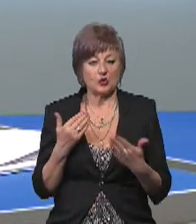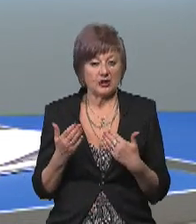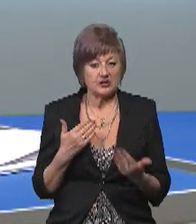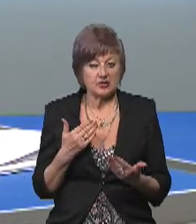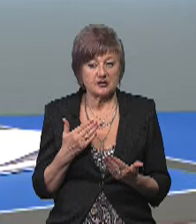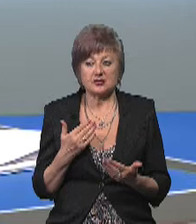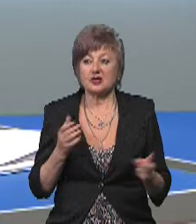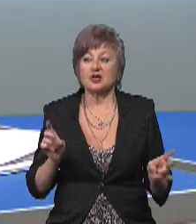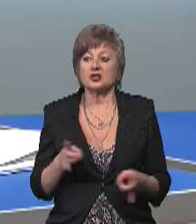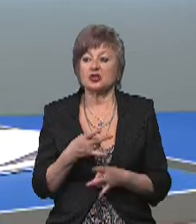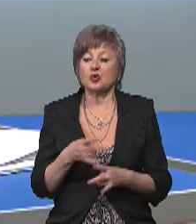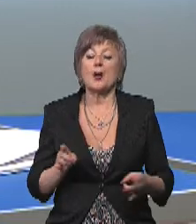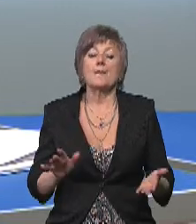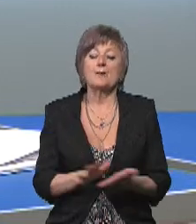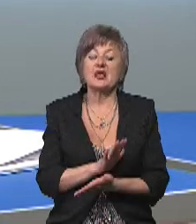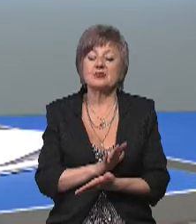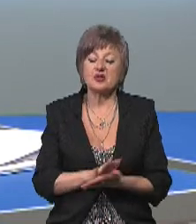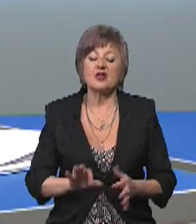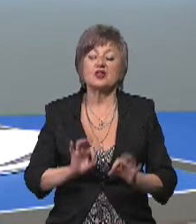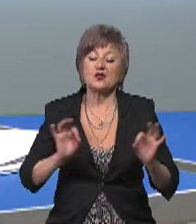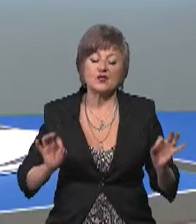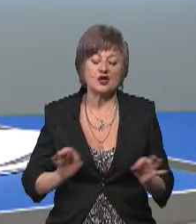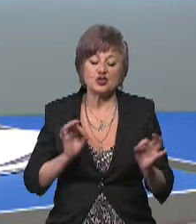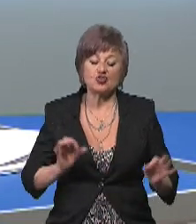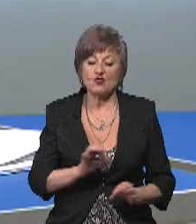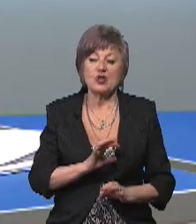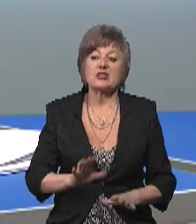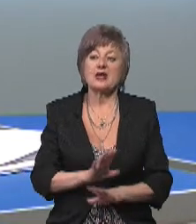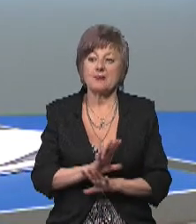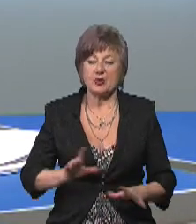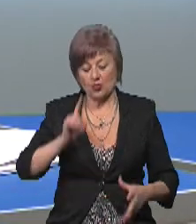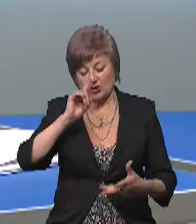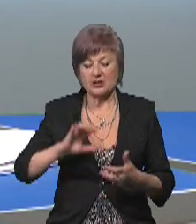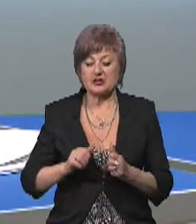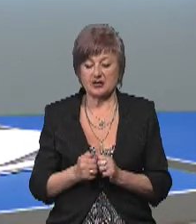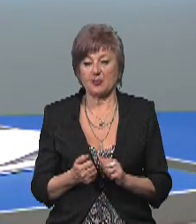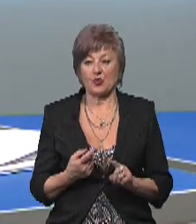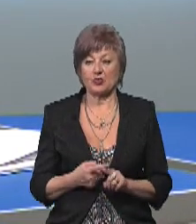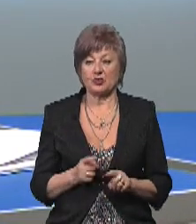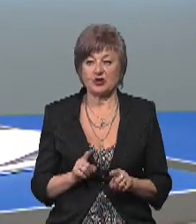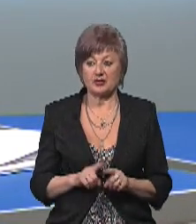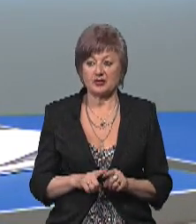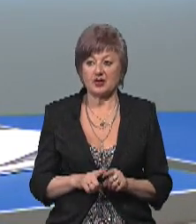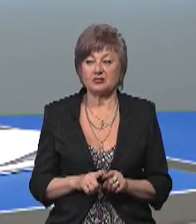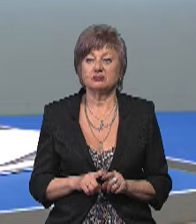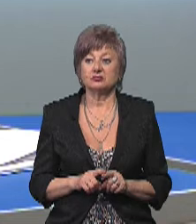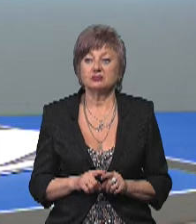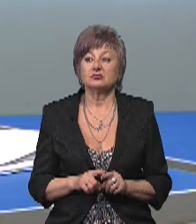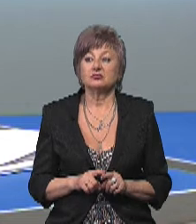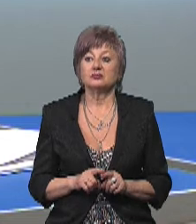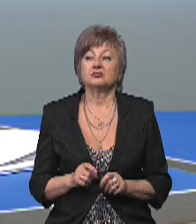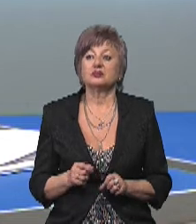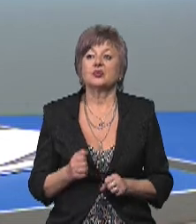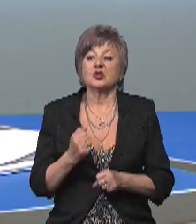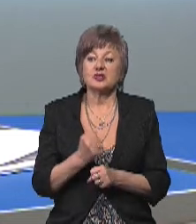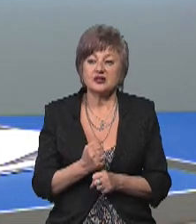надо, бесплатного ничего не бывает. Нужно просто запомнить это, что никто не принесет и не сделает